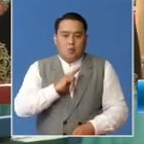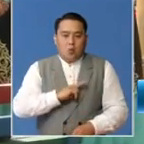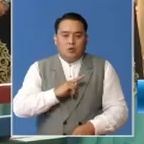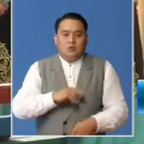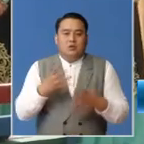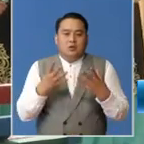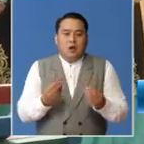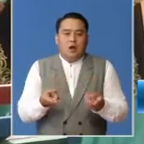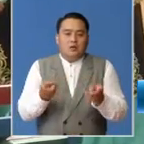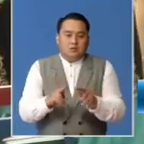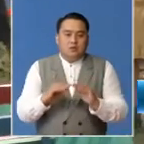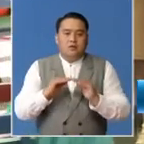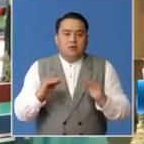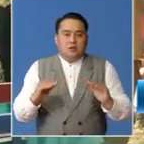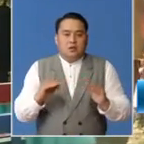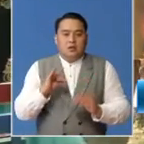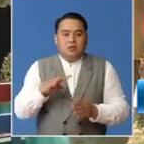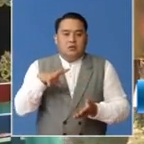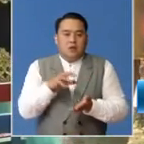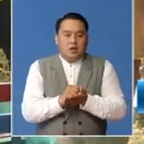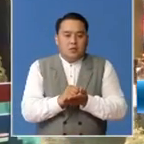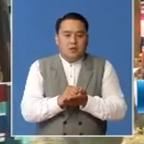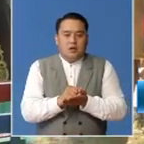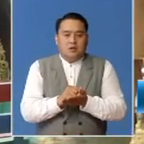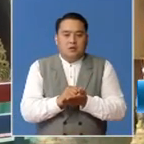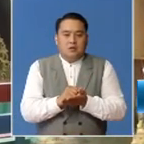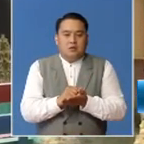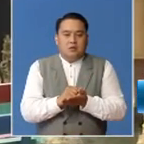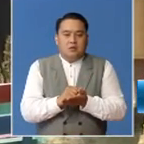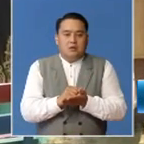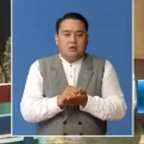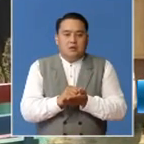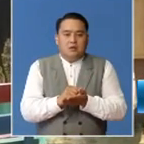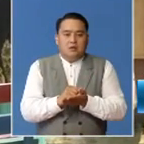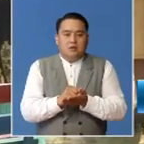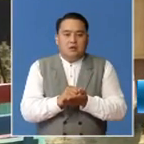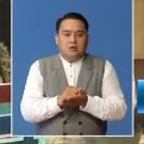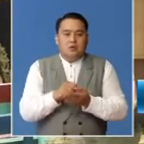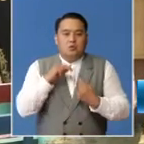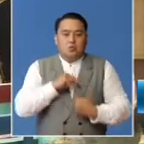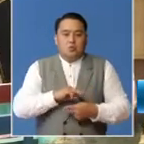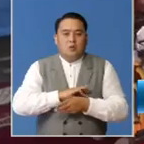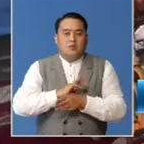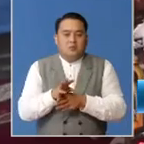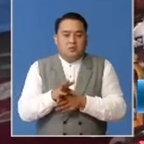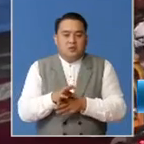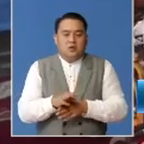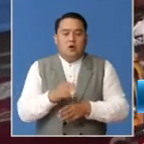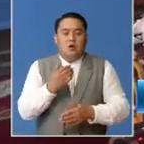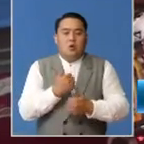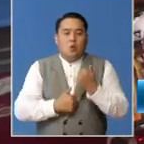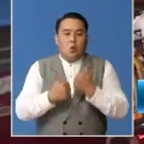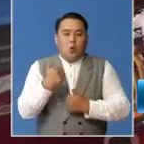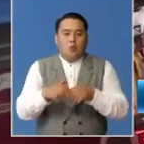в рабочие дни оставить ребенка и заниматься в то же время своими, то есть занятость, то есть трудоустроиться родителям. Конкурс